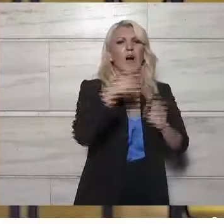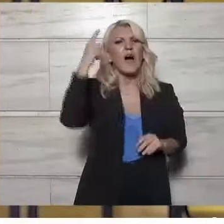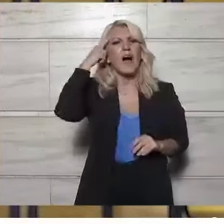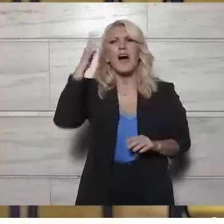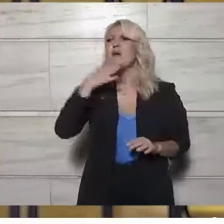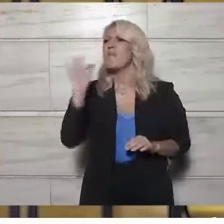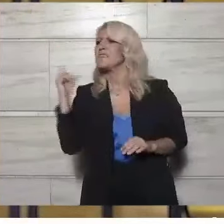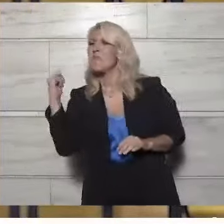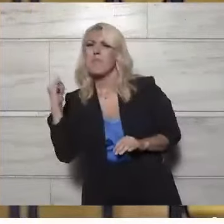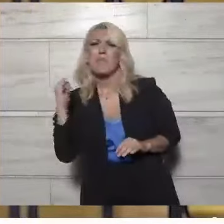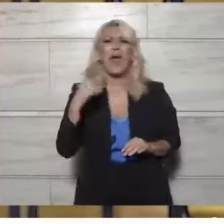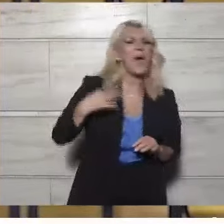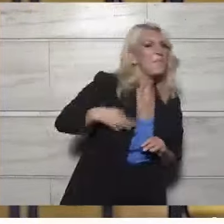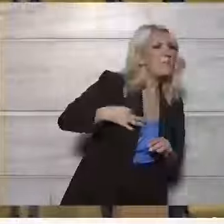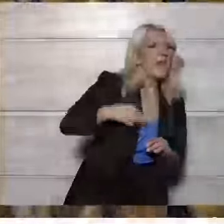ταμπέλες.